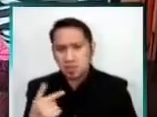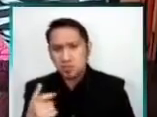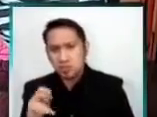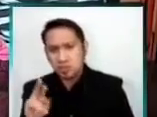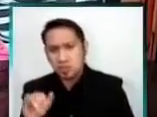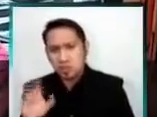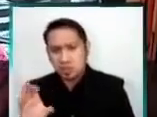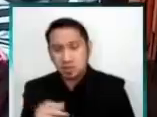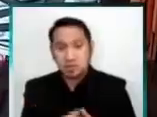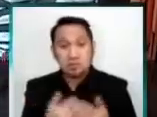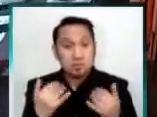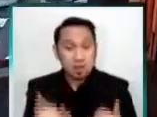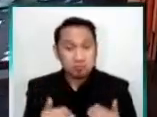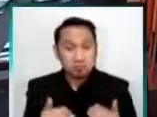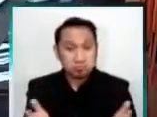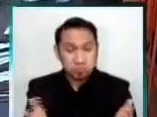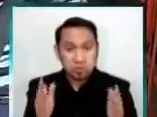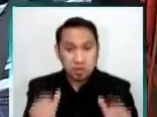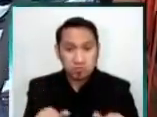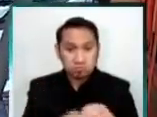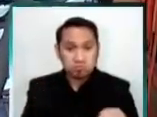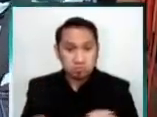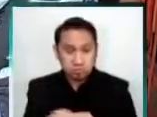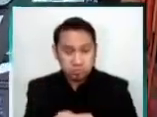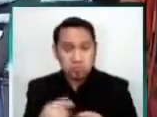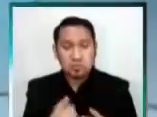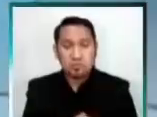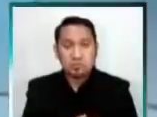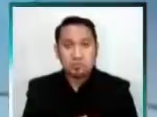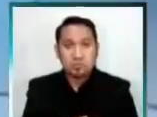Doble kayod na rin daw sila para ma-replenish ang stock ng mga branded na gamot.